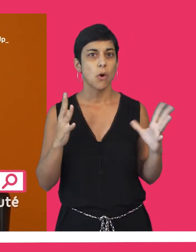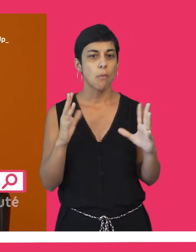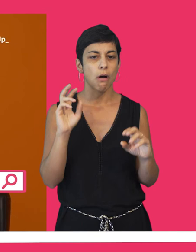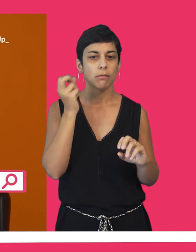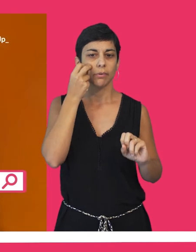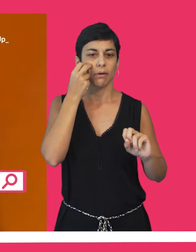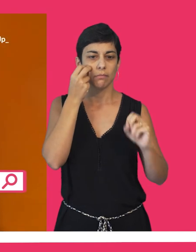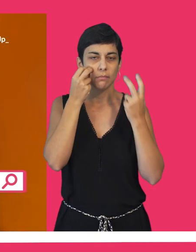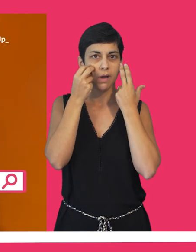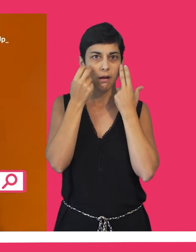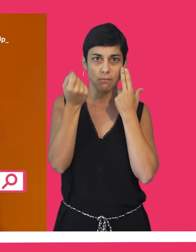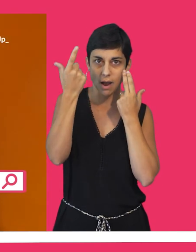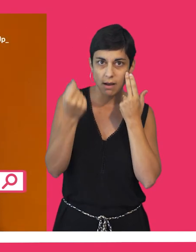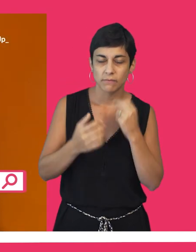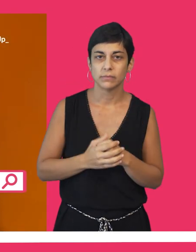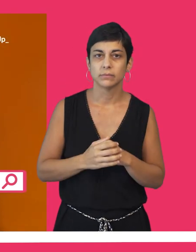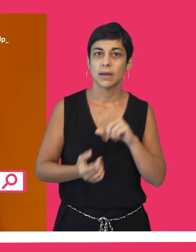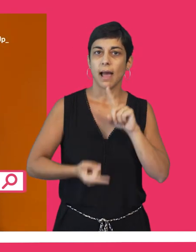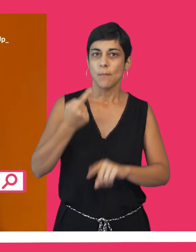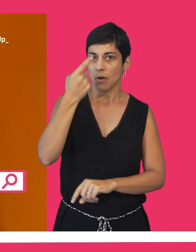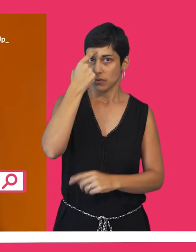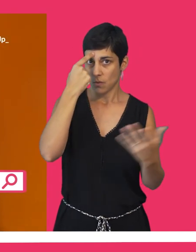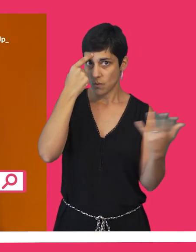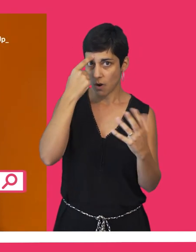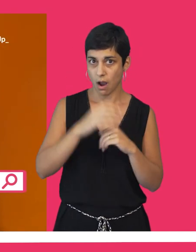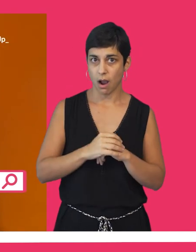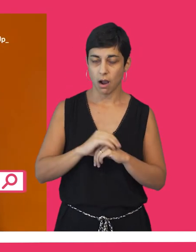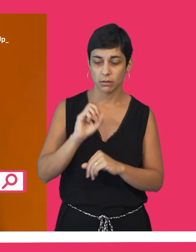apparaissent spontanément. Le critère vraiment important à